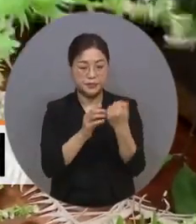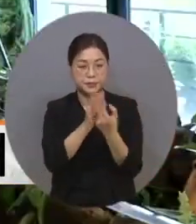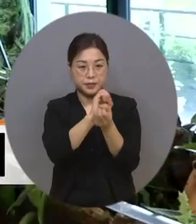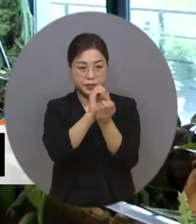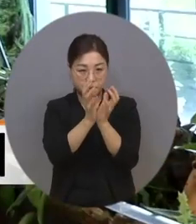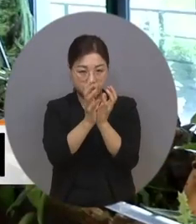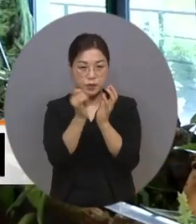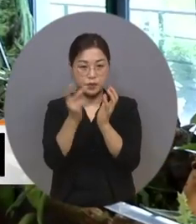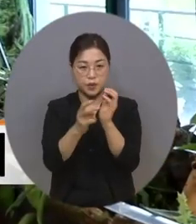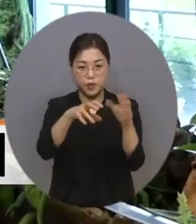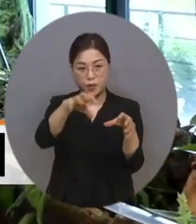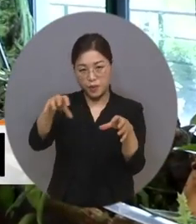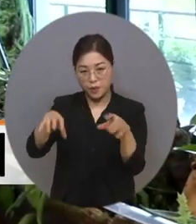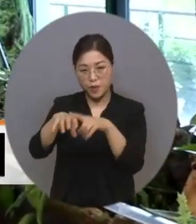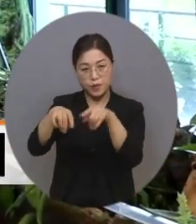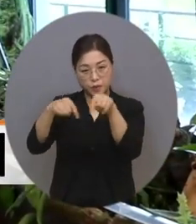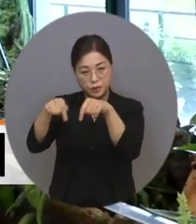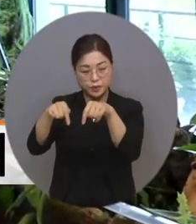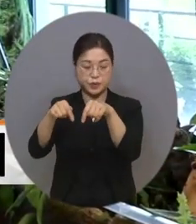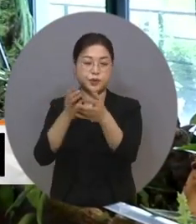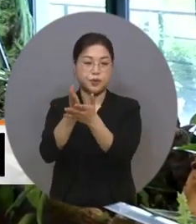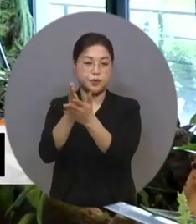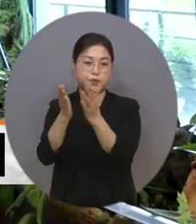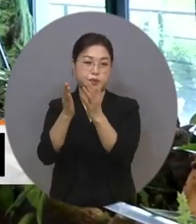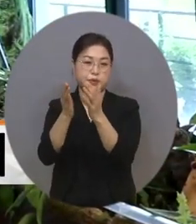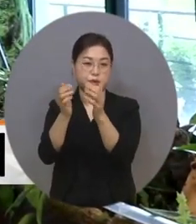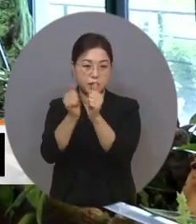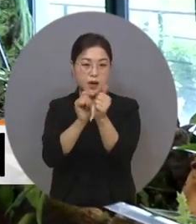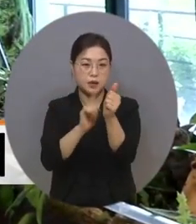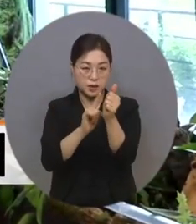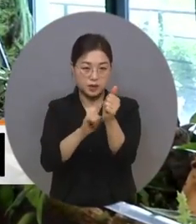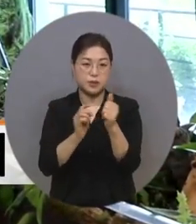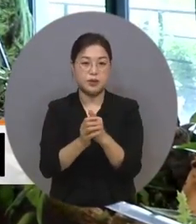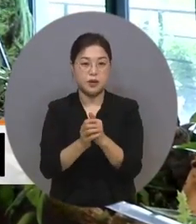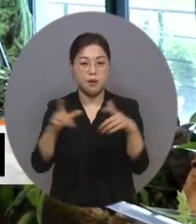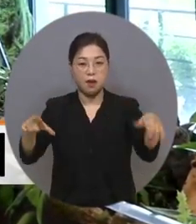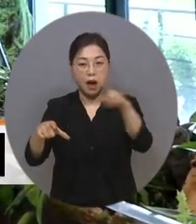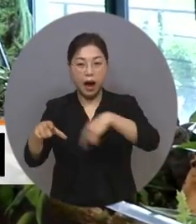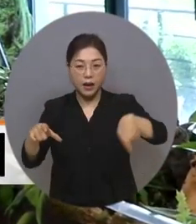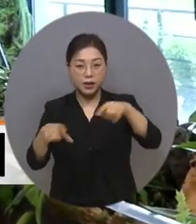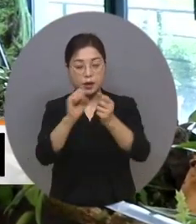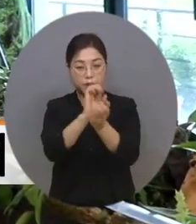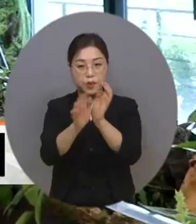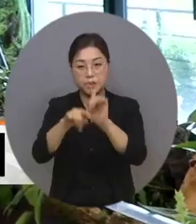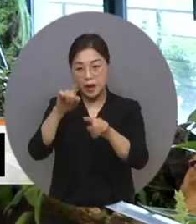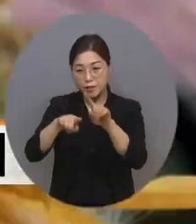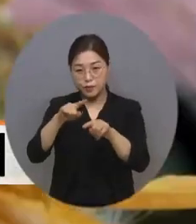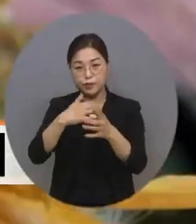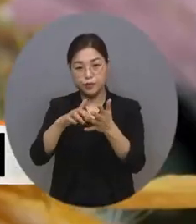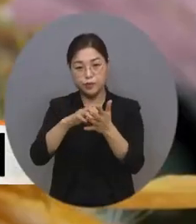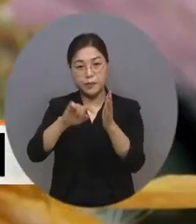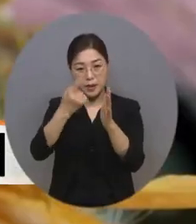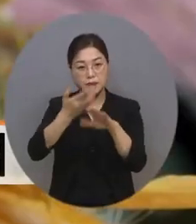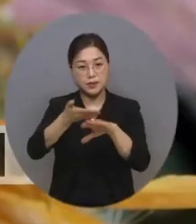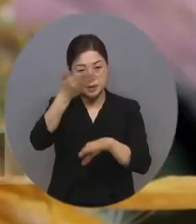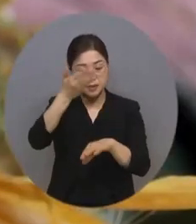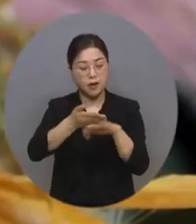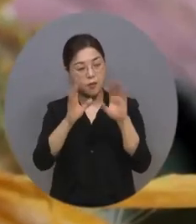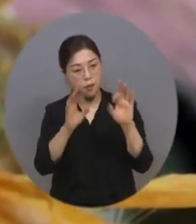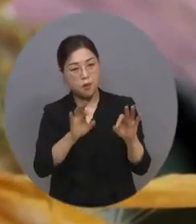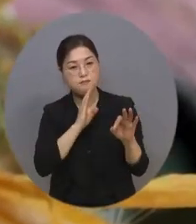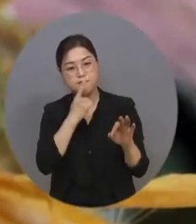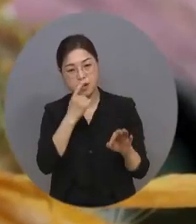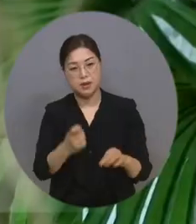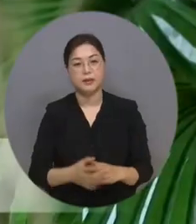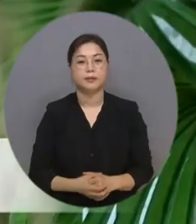연출 전문가답게 스튜디오를 다양한 꽃과 나무 등 100여 종류의 식물들로 꾸며 신비로움을